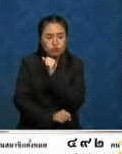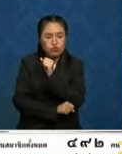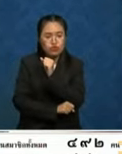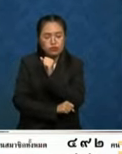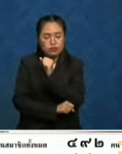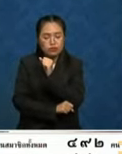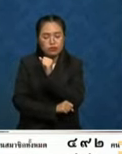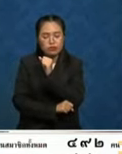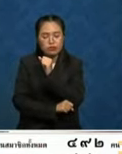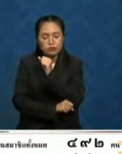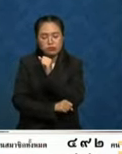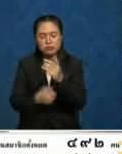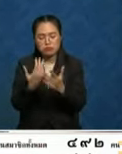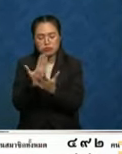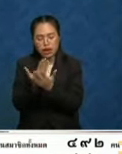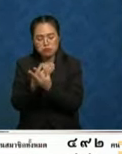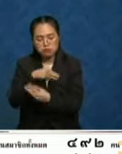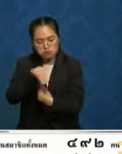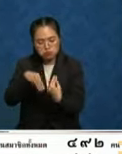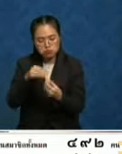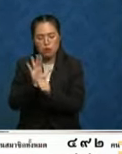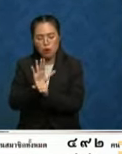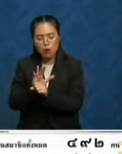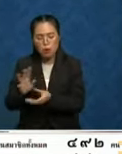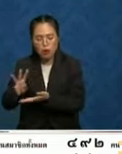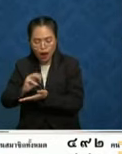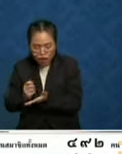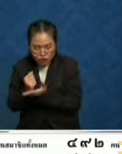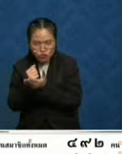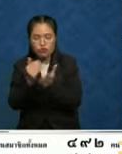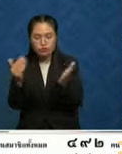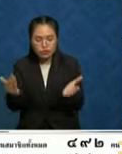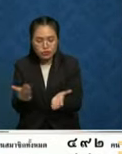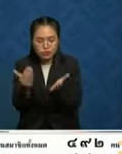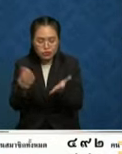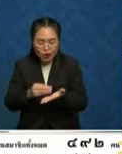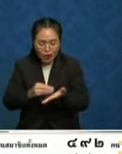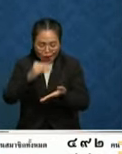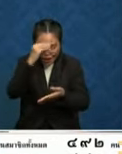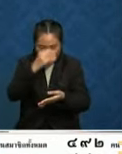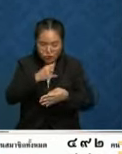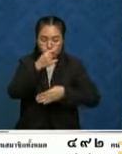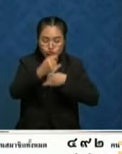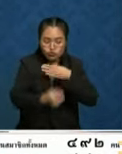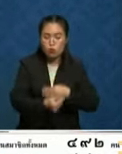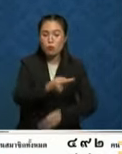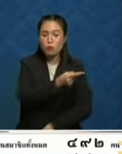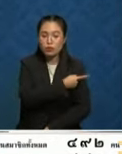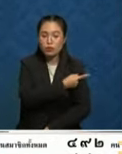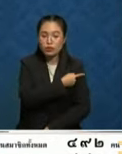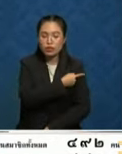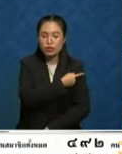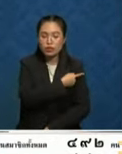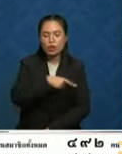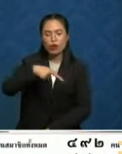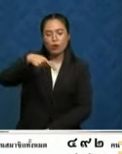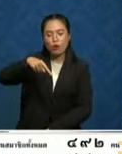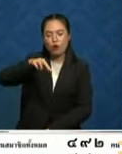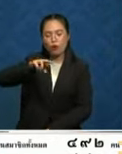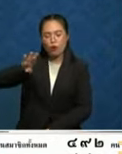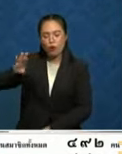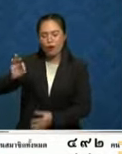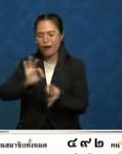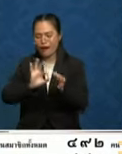ซึ่งขาดแคนทุนทรัพย์อย่างแท้จริงให้มีโอกาสเรียนจนสำเร็จปัญญาตรีพระรางบัญญัติที่เขียนไว้เช่นนี้นะครับ